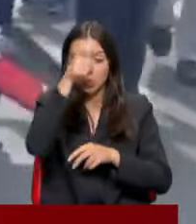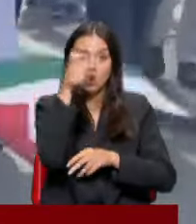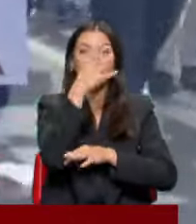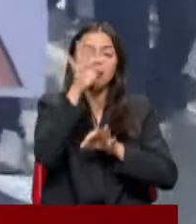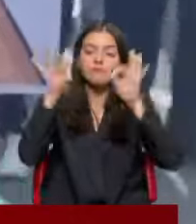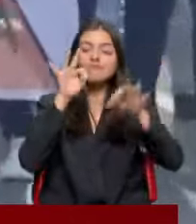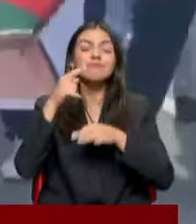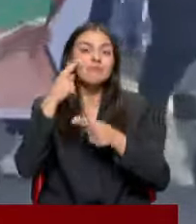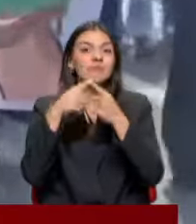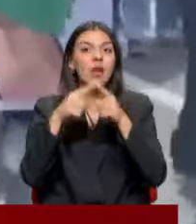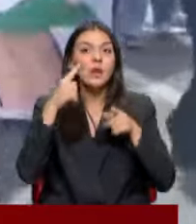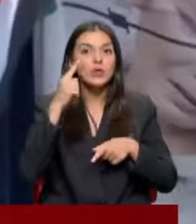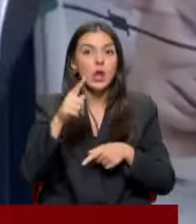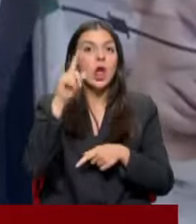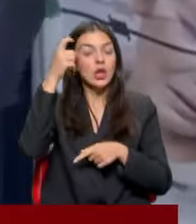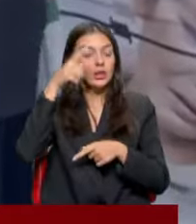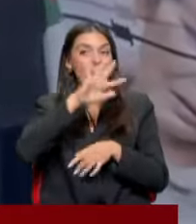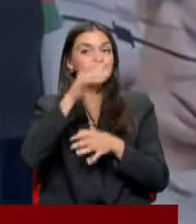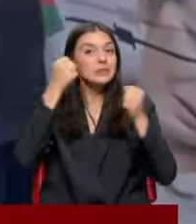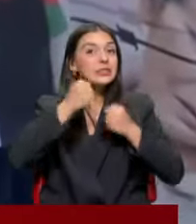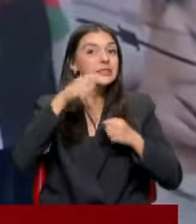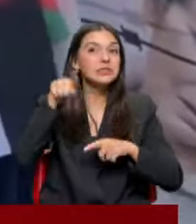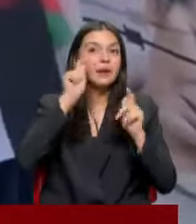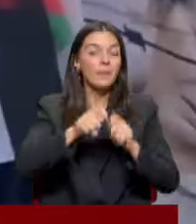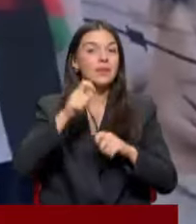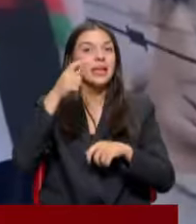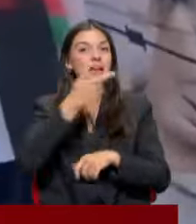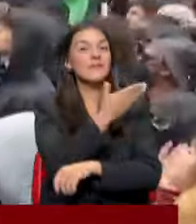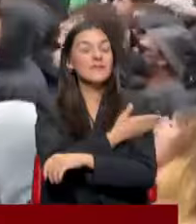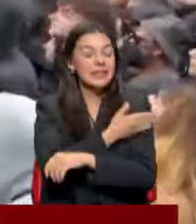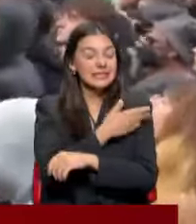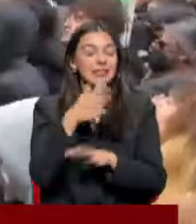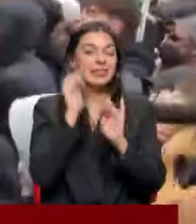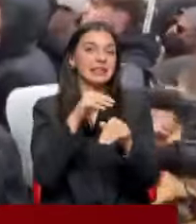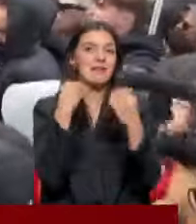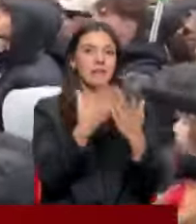yanında göstericiler İsrail'i protesto etti, Filistin'e destek verdi.